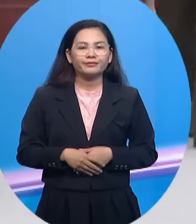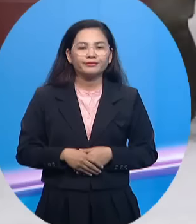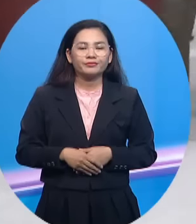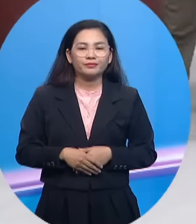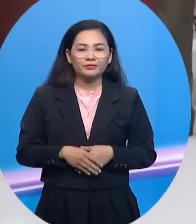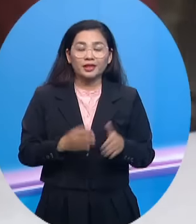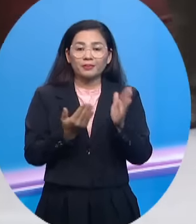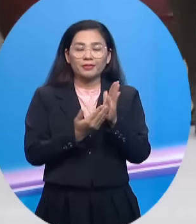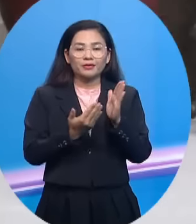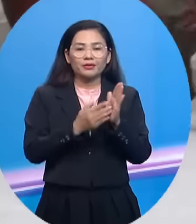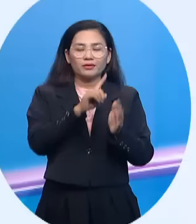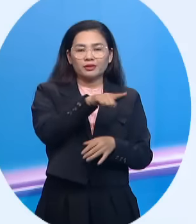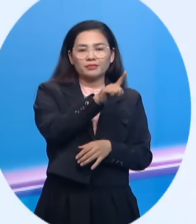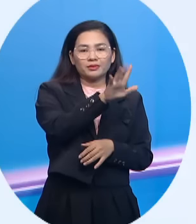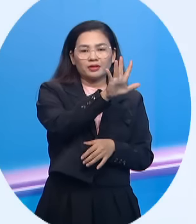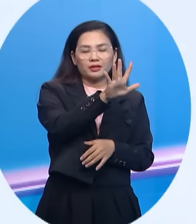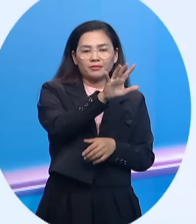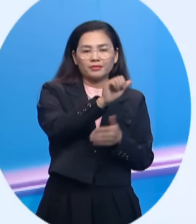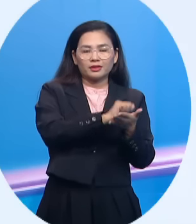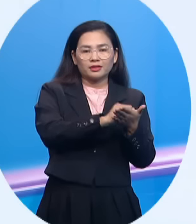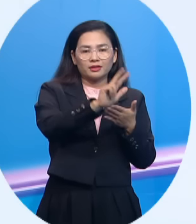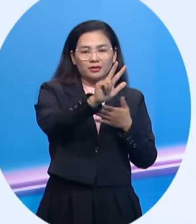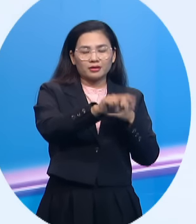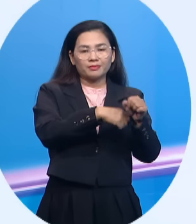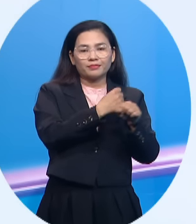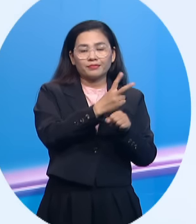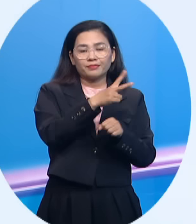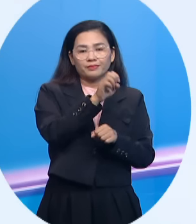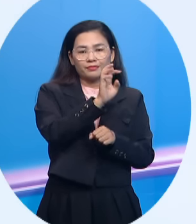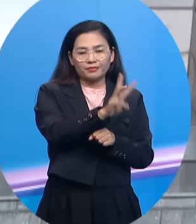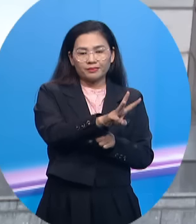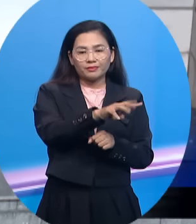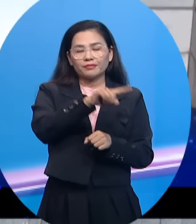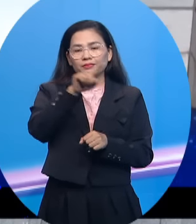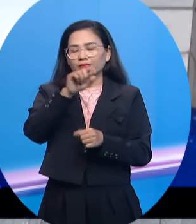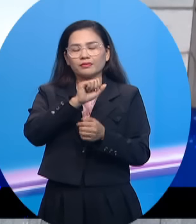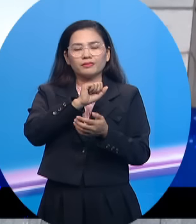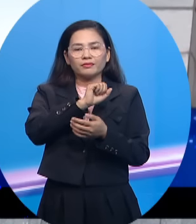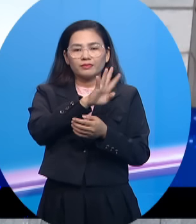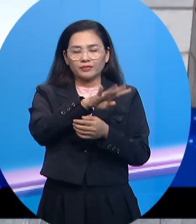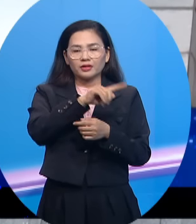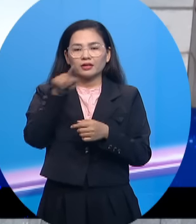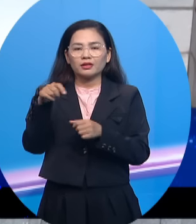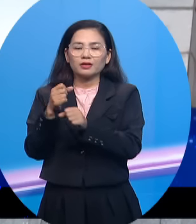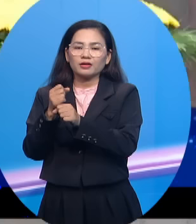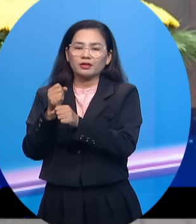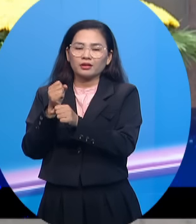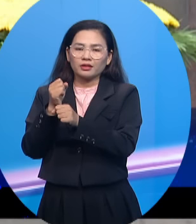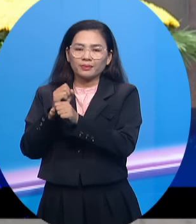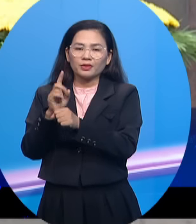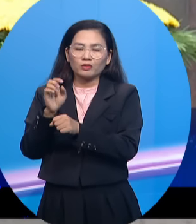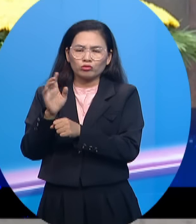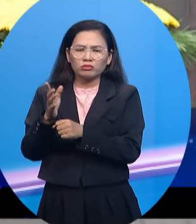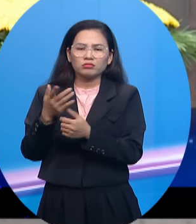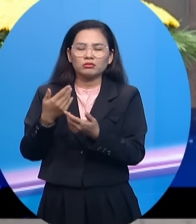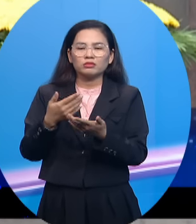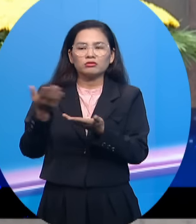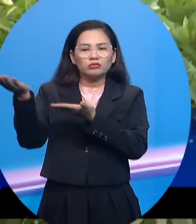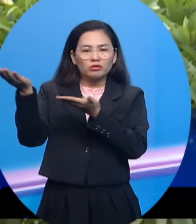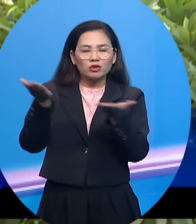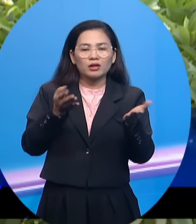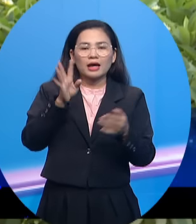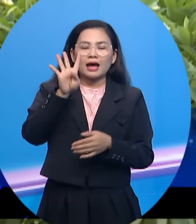Theo báo cáo, từ ngày 15 tháng 8 năm 2023 đến ngày 31 tháng 7 năm 2024, Ban Quản lý Lăng đã đón tiếp gần